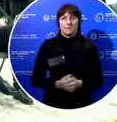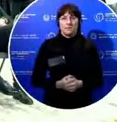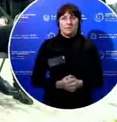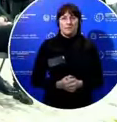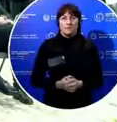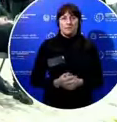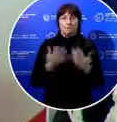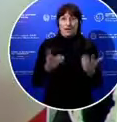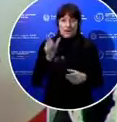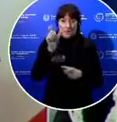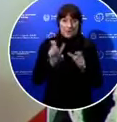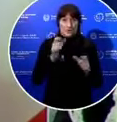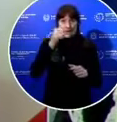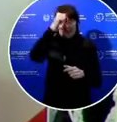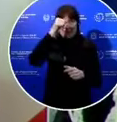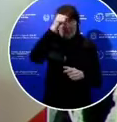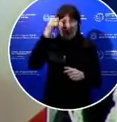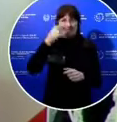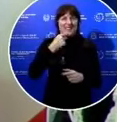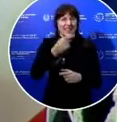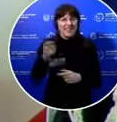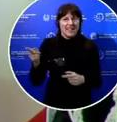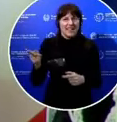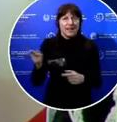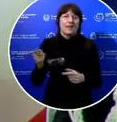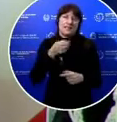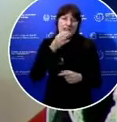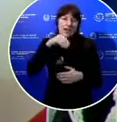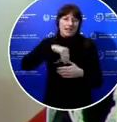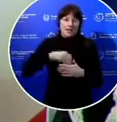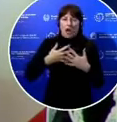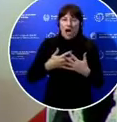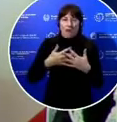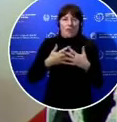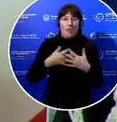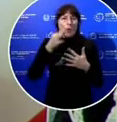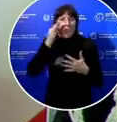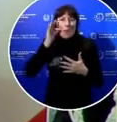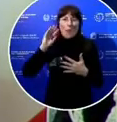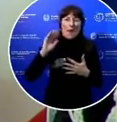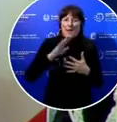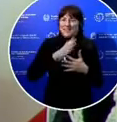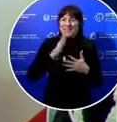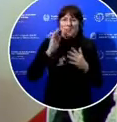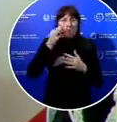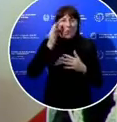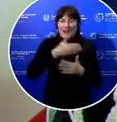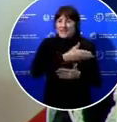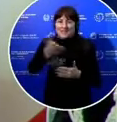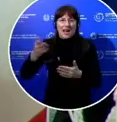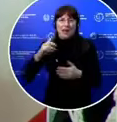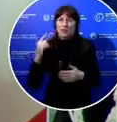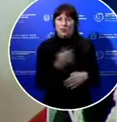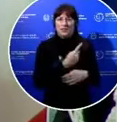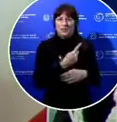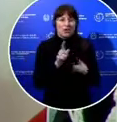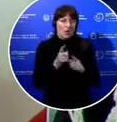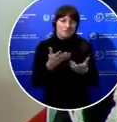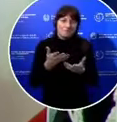Il cristiano è colui che ha un amore così grande per l'umano da accogliere e accompagnare la